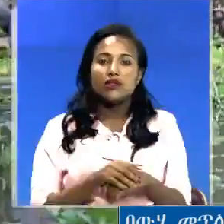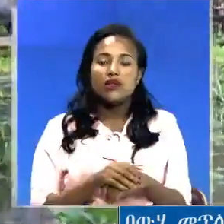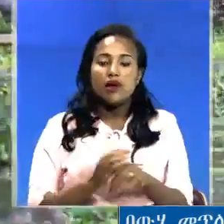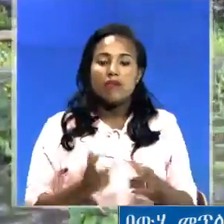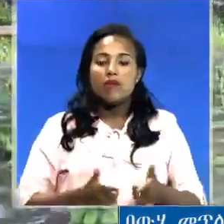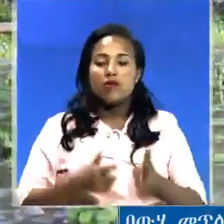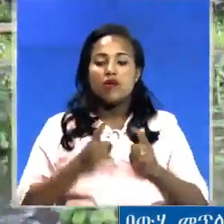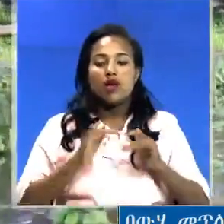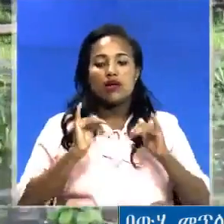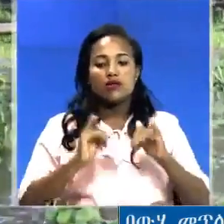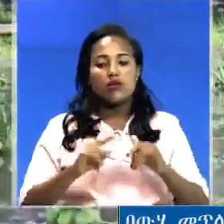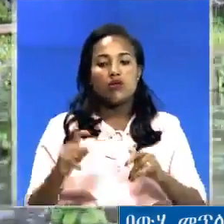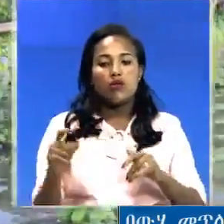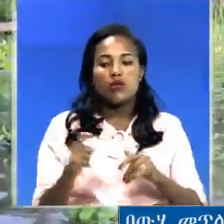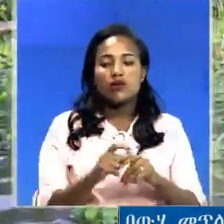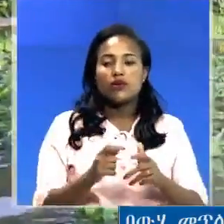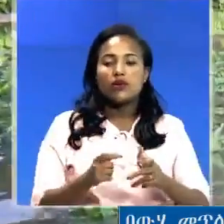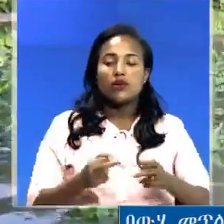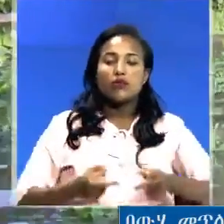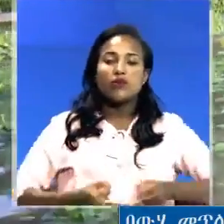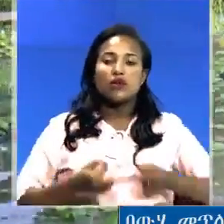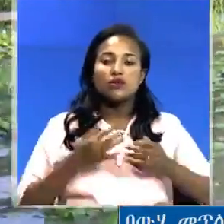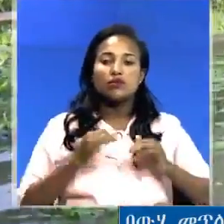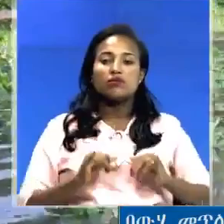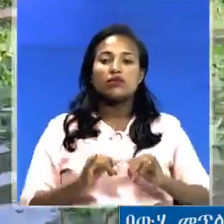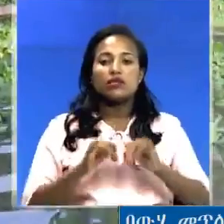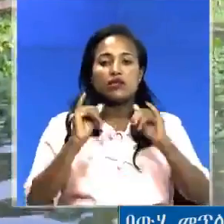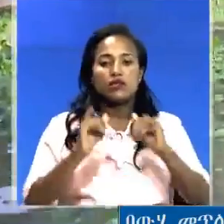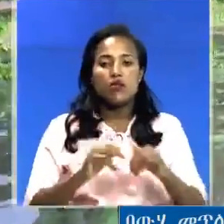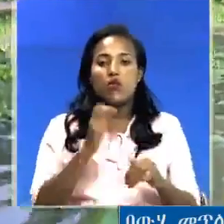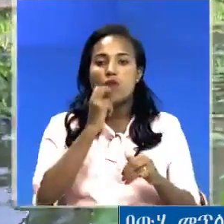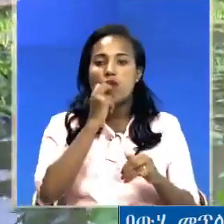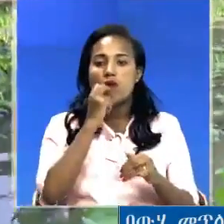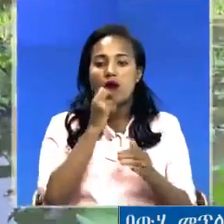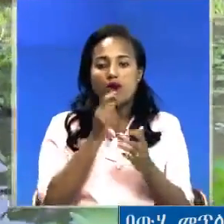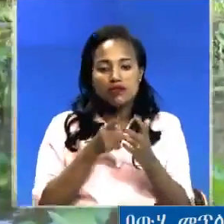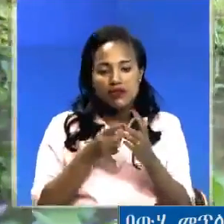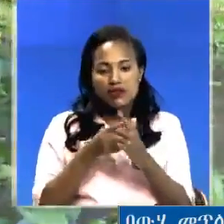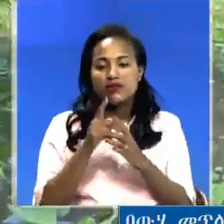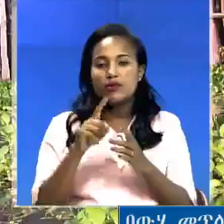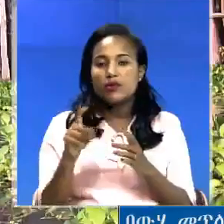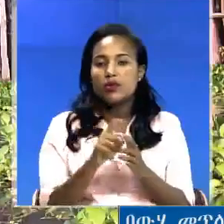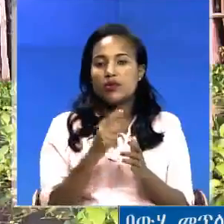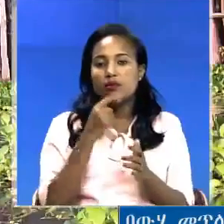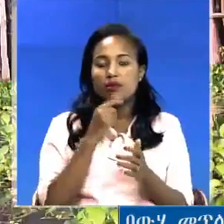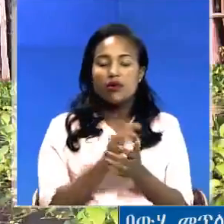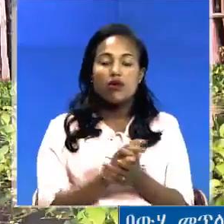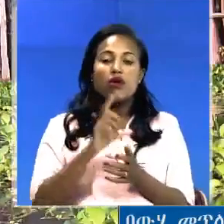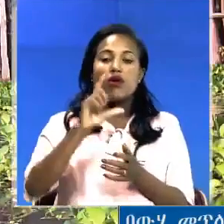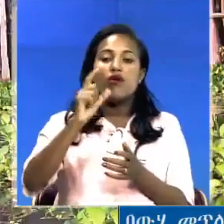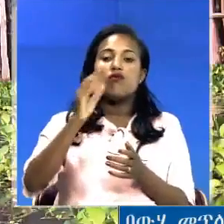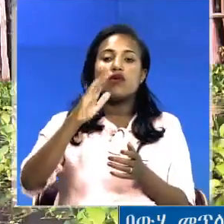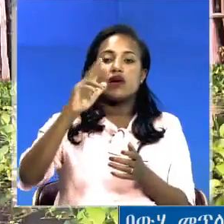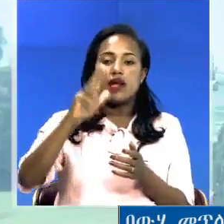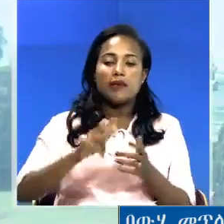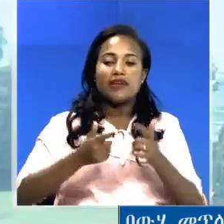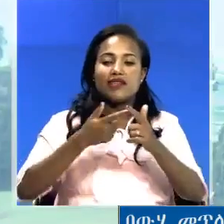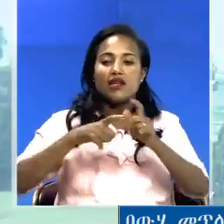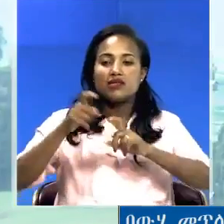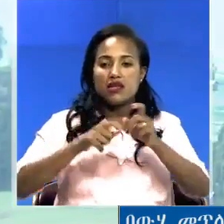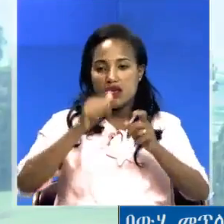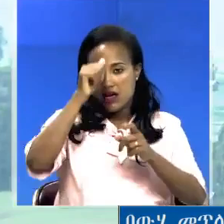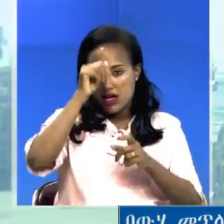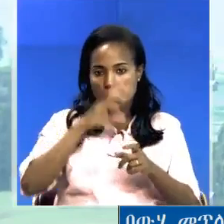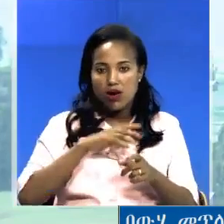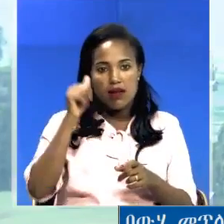ብን ህይወታችን እስከሚያልፍ እቺው ሆዋ በተቀደድ ነው ፈቃዳችን። የፎገራ ወረዳ ምክትል አስተዳዳሪ አቶ አለባቸው